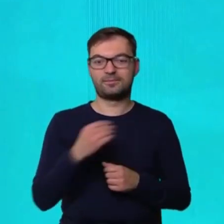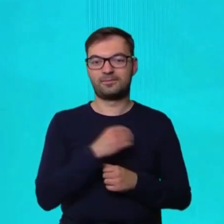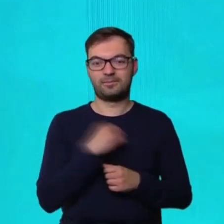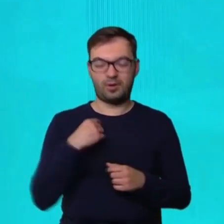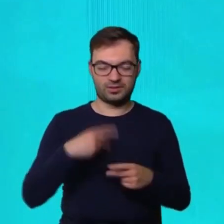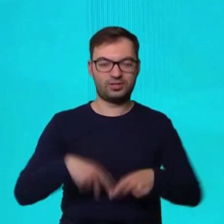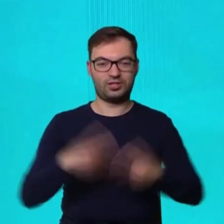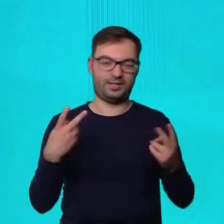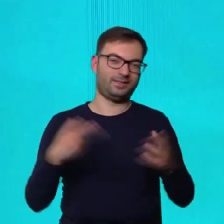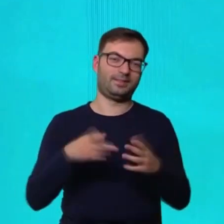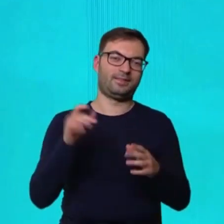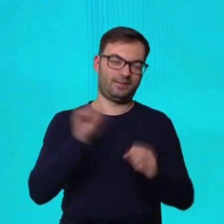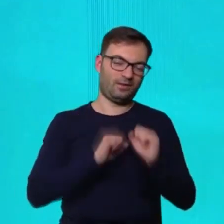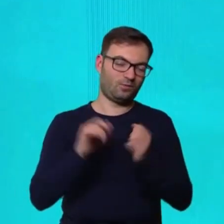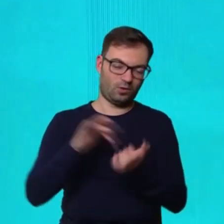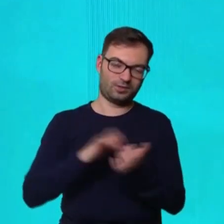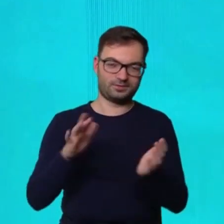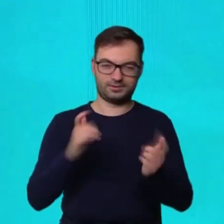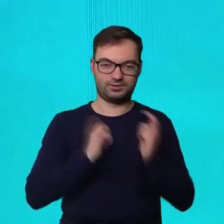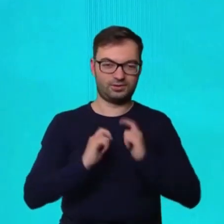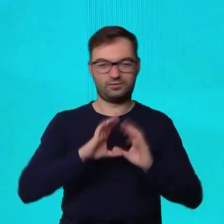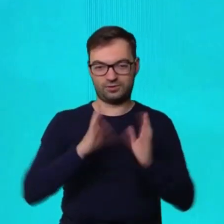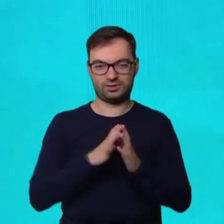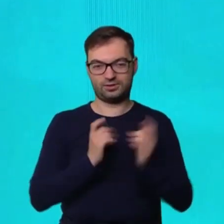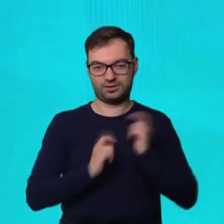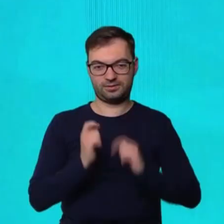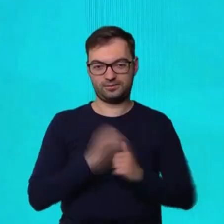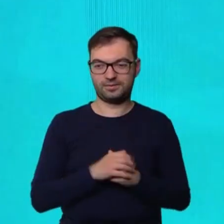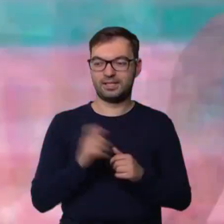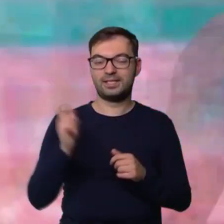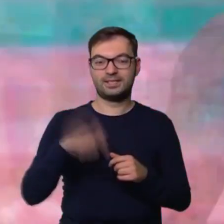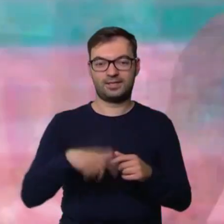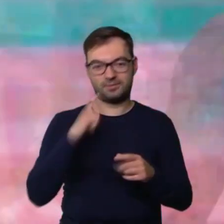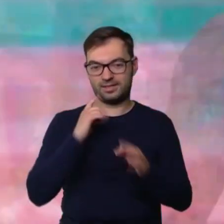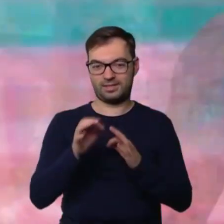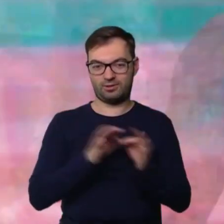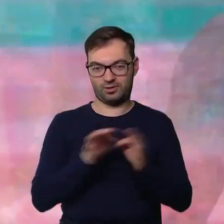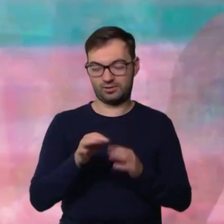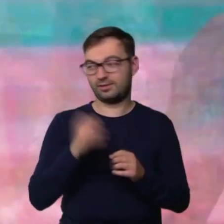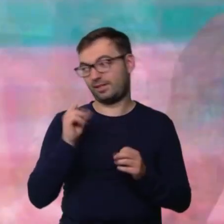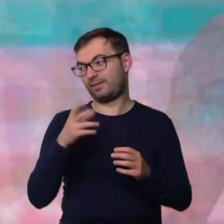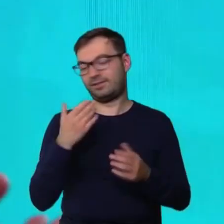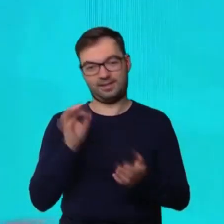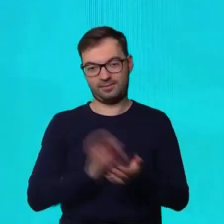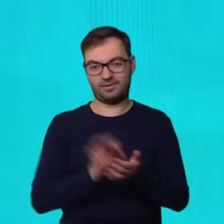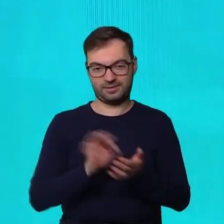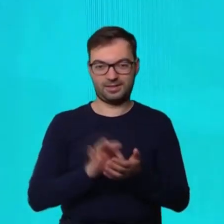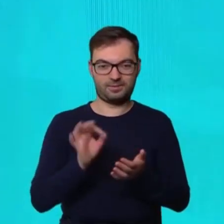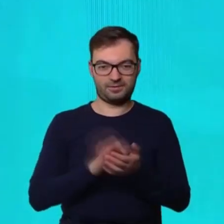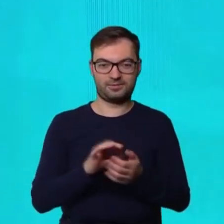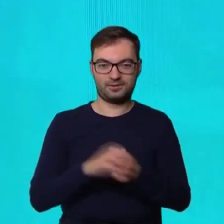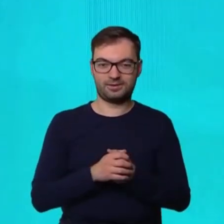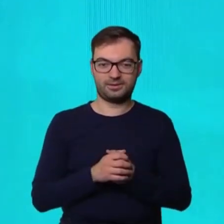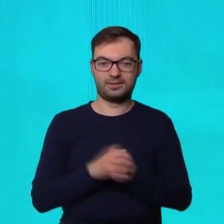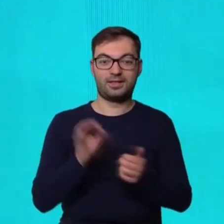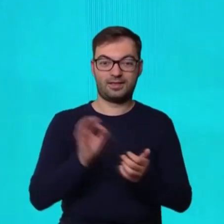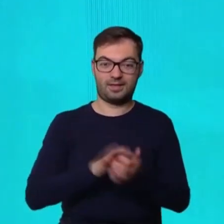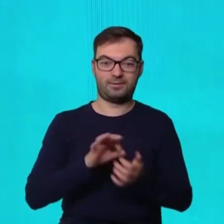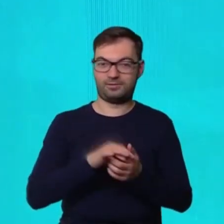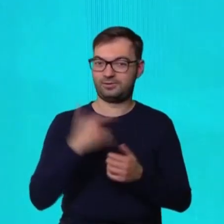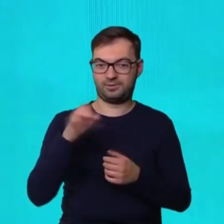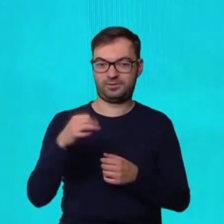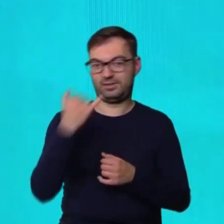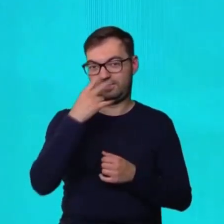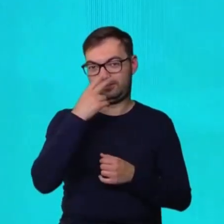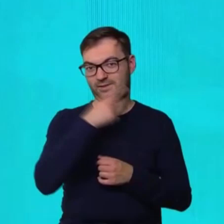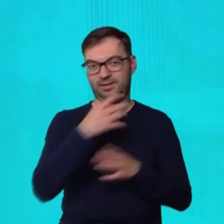dzień w Weronie i to cieszy nas wszystkich najbardziej. Ten sezon przejdzie do historii? Och, zdecydowanie, zdecydowanie, absolutnie. No